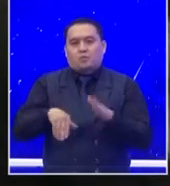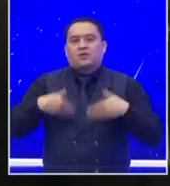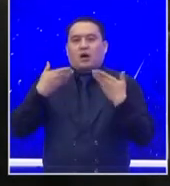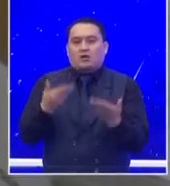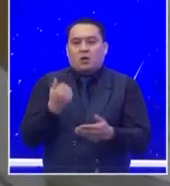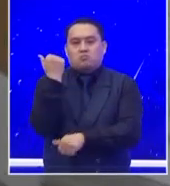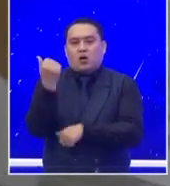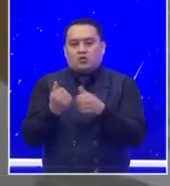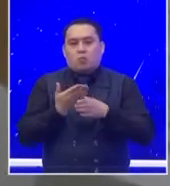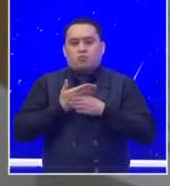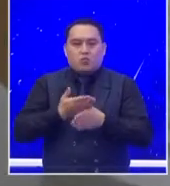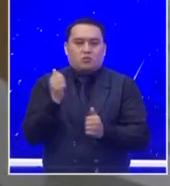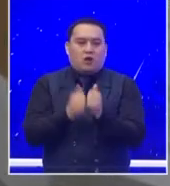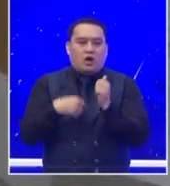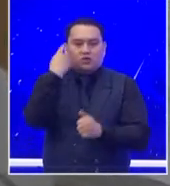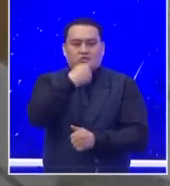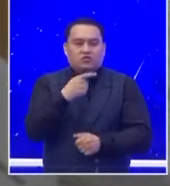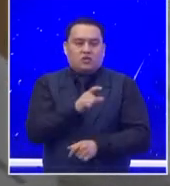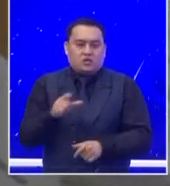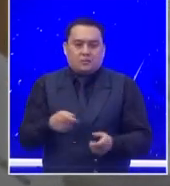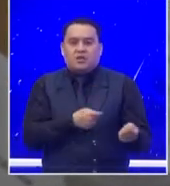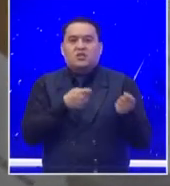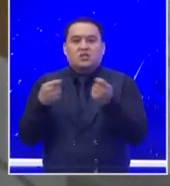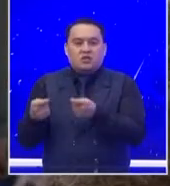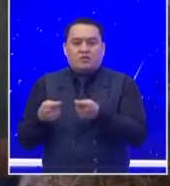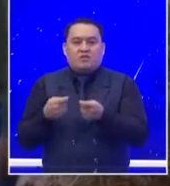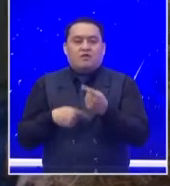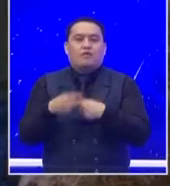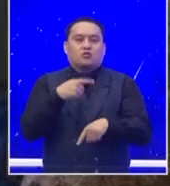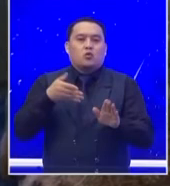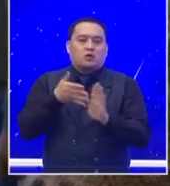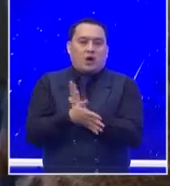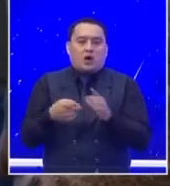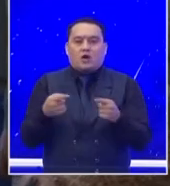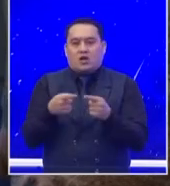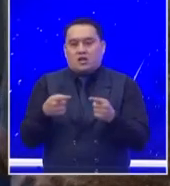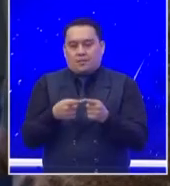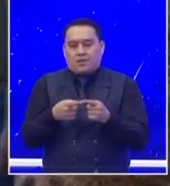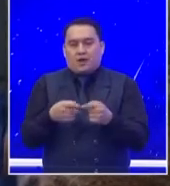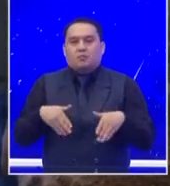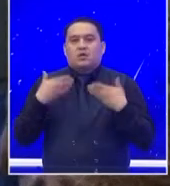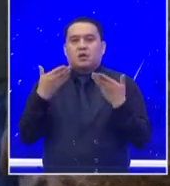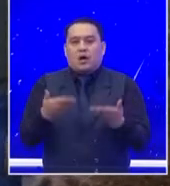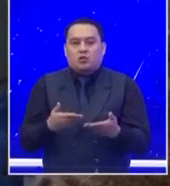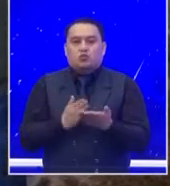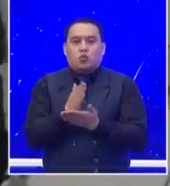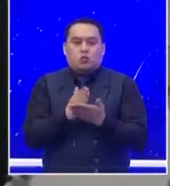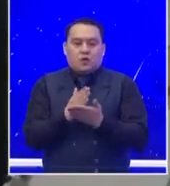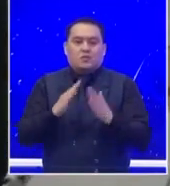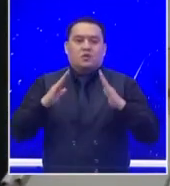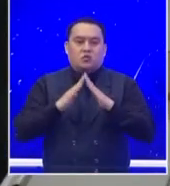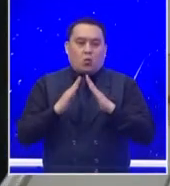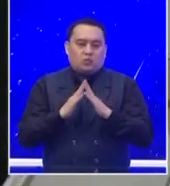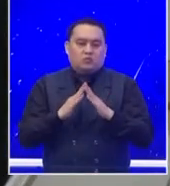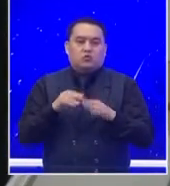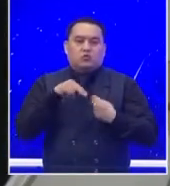предоставление материальной помощи на каждого члена семьи для переезда, возмещение расходов по аренде жилья, предоставление служебных жилищ и